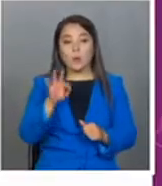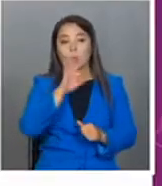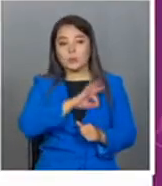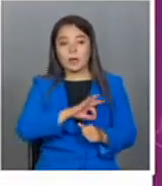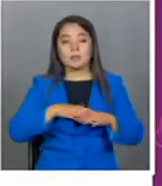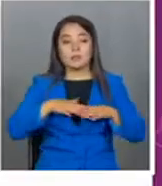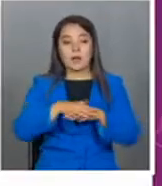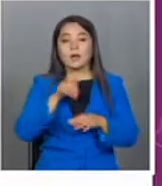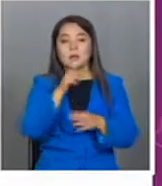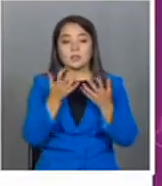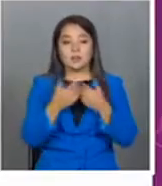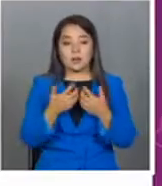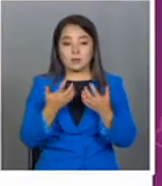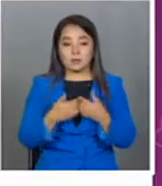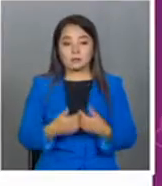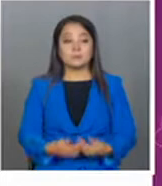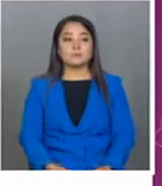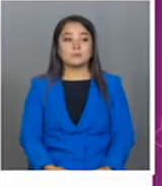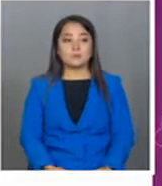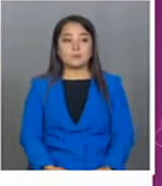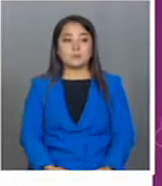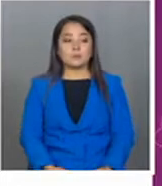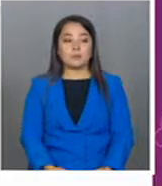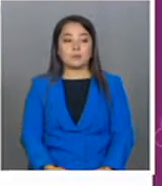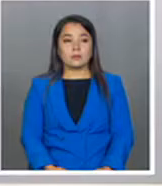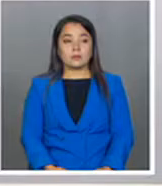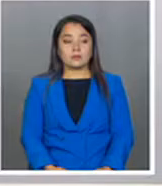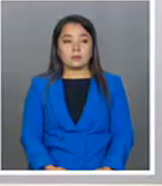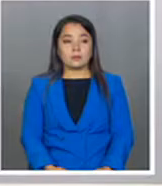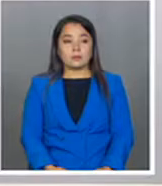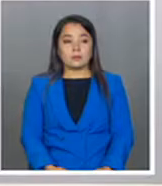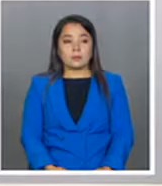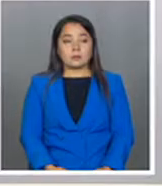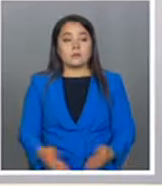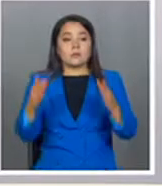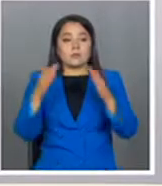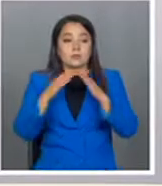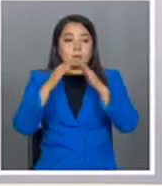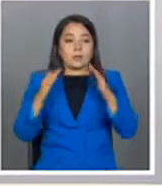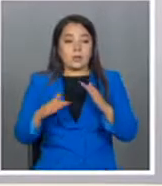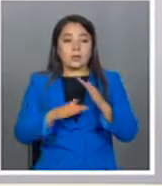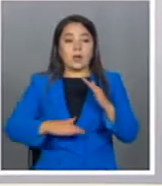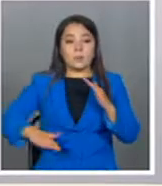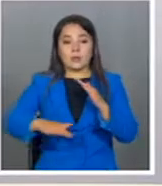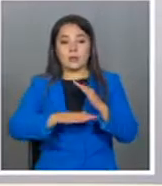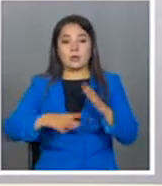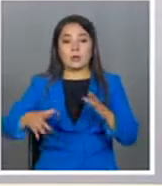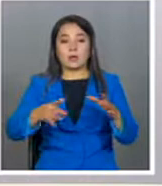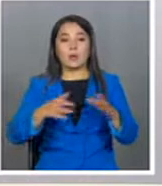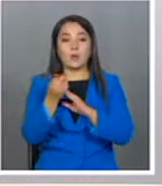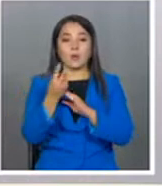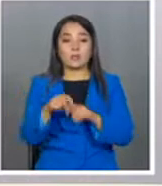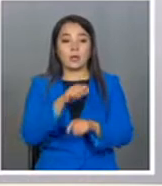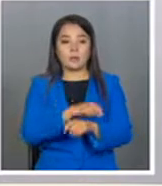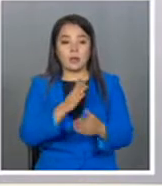есептер шығарамыз. Ал енді мынадай тапсырманы орындайық. Киіз үй табанының диаметрі 12 метр.